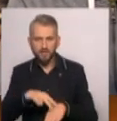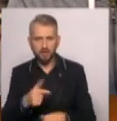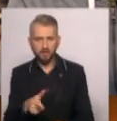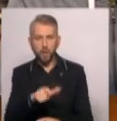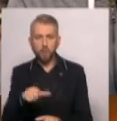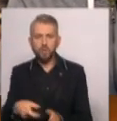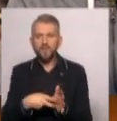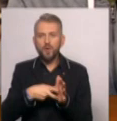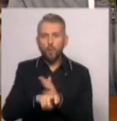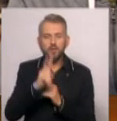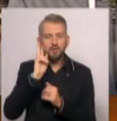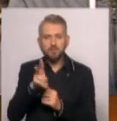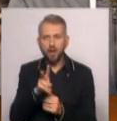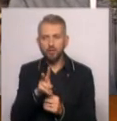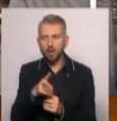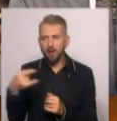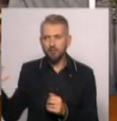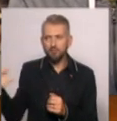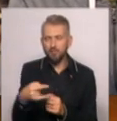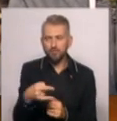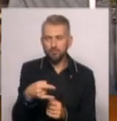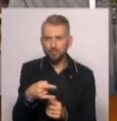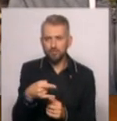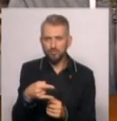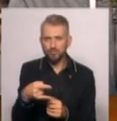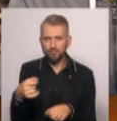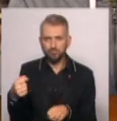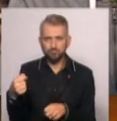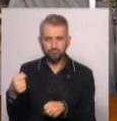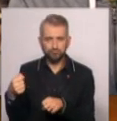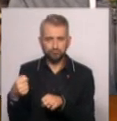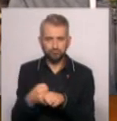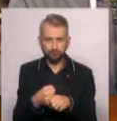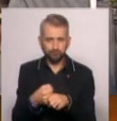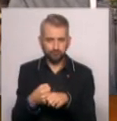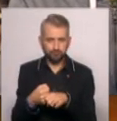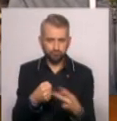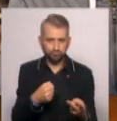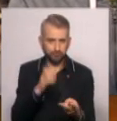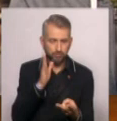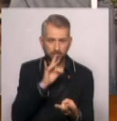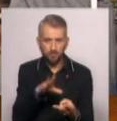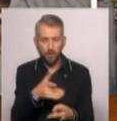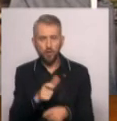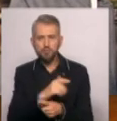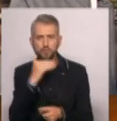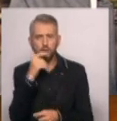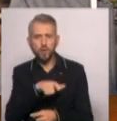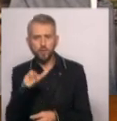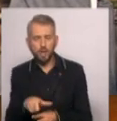не зная, попадут под машину или нет. Очень много детей, которые посещают